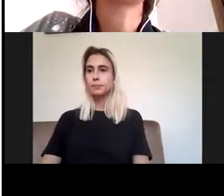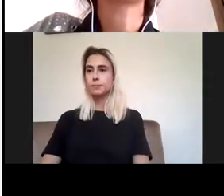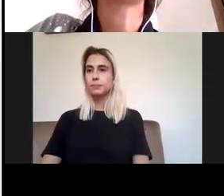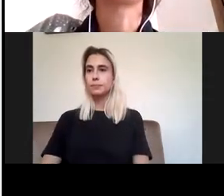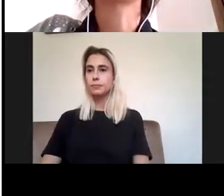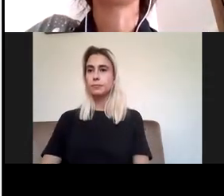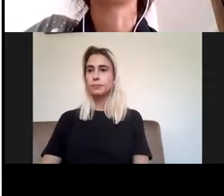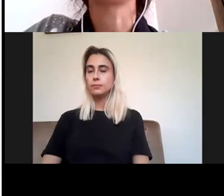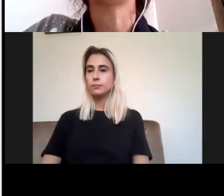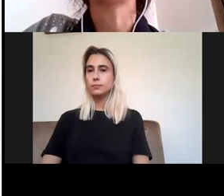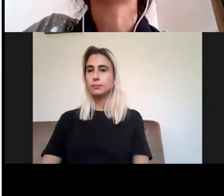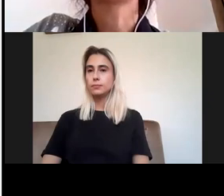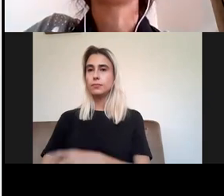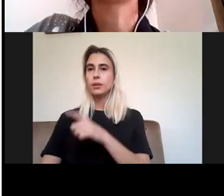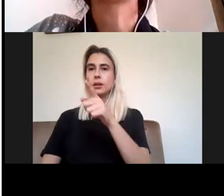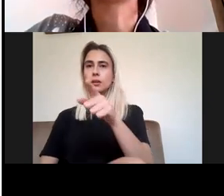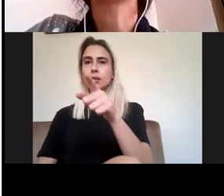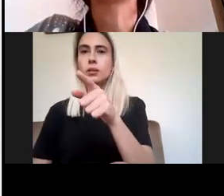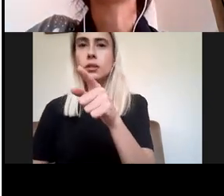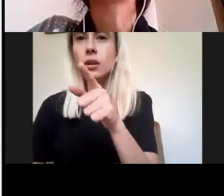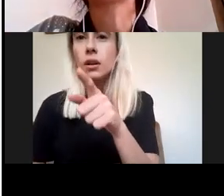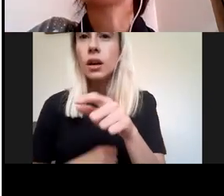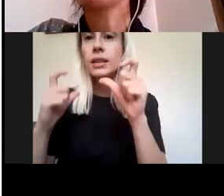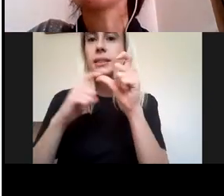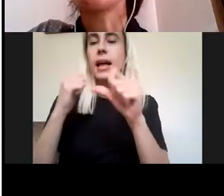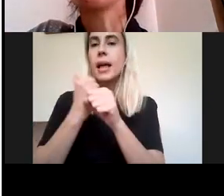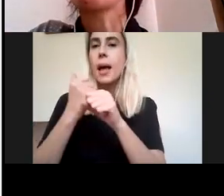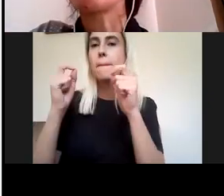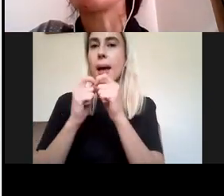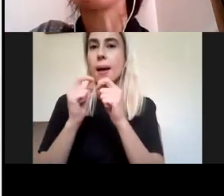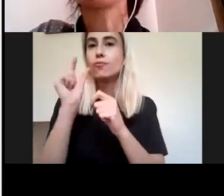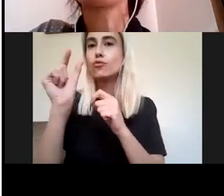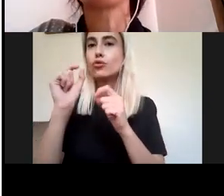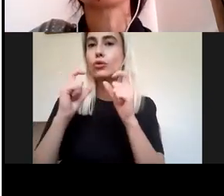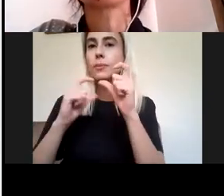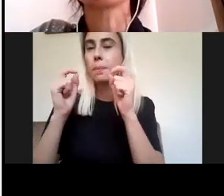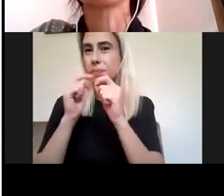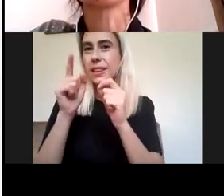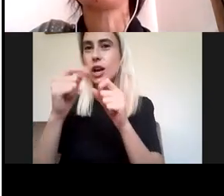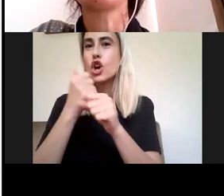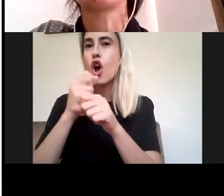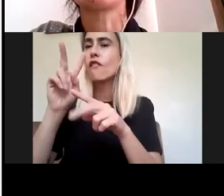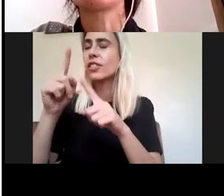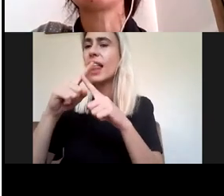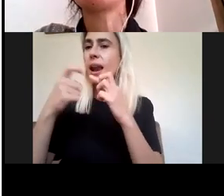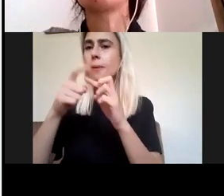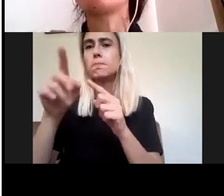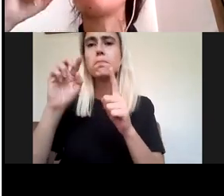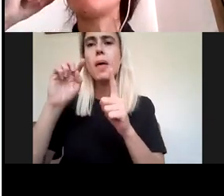SGB UAP.gov.tr'nin erişebilirlik ulaşım stratejisinin olduğu belge. Bunu bulabilirsiniz burada PDF